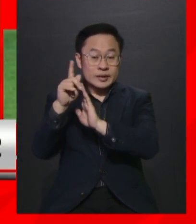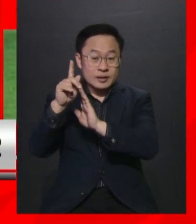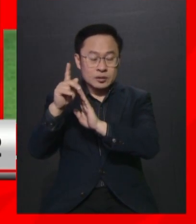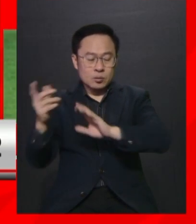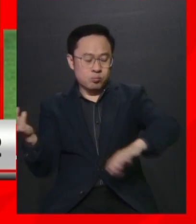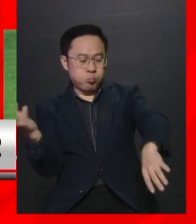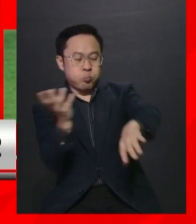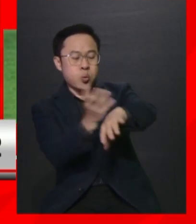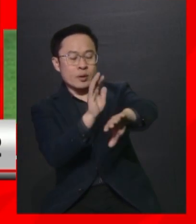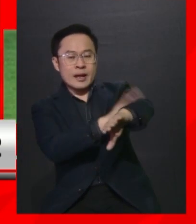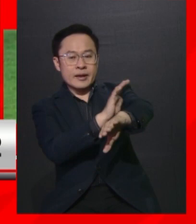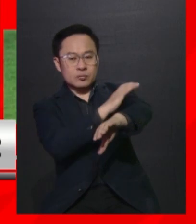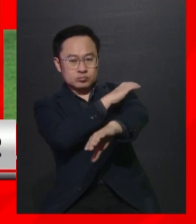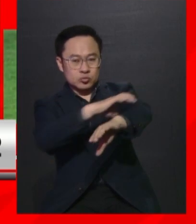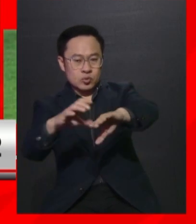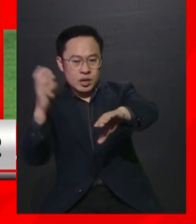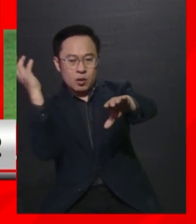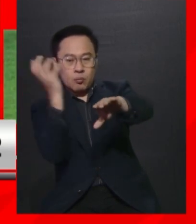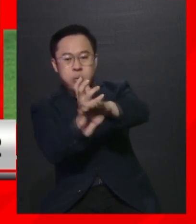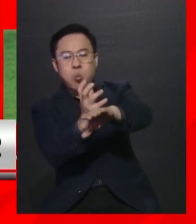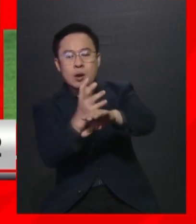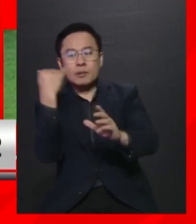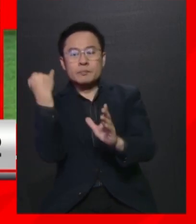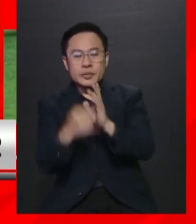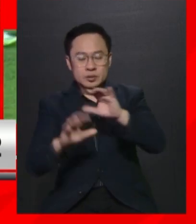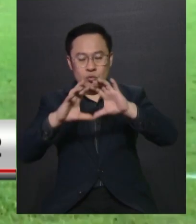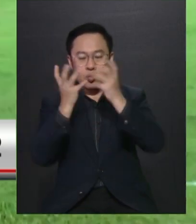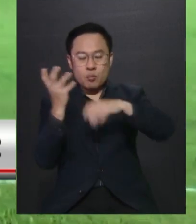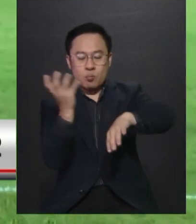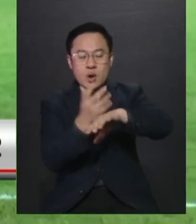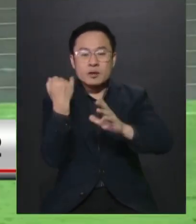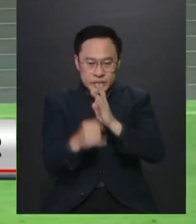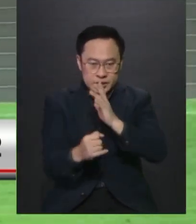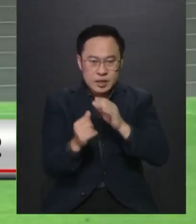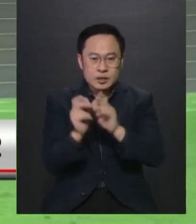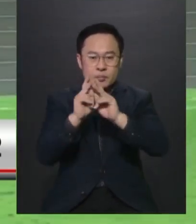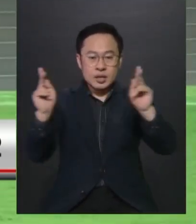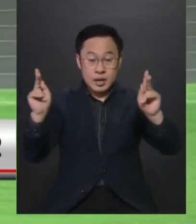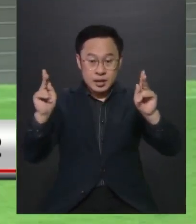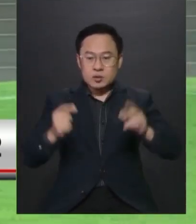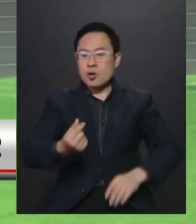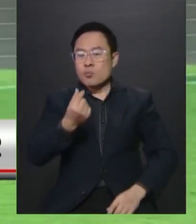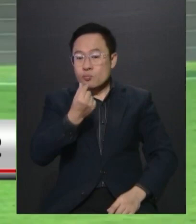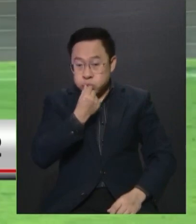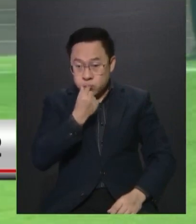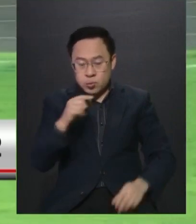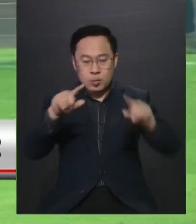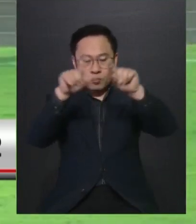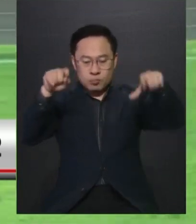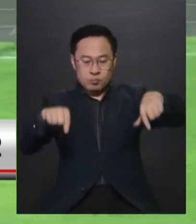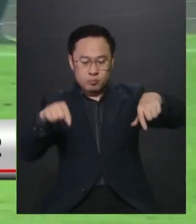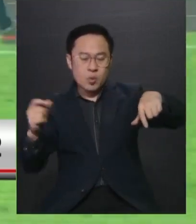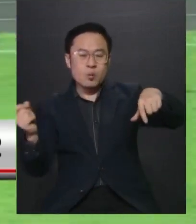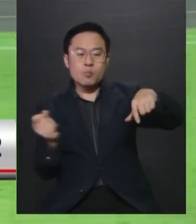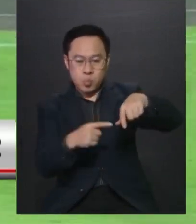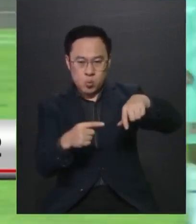ฮะกลายเป็นจุดโทษของฝั่งตราดนะครับก็ได้ลุ้นก่อนเลยครับนี่ฮะผู้สินดูจอเสร็จแล้วก็ชี้เป็นจุดโท